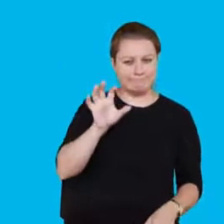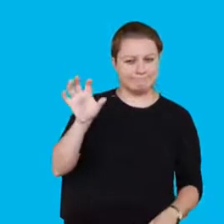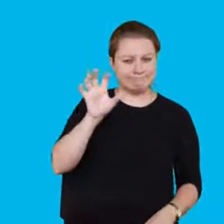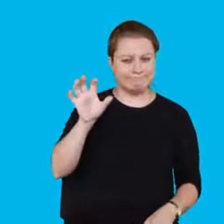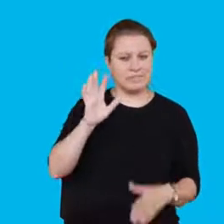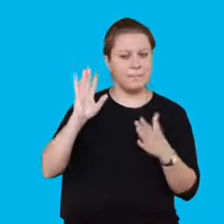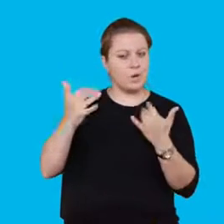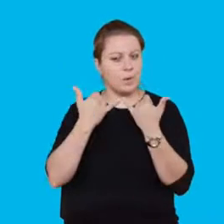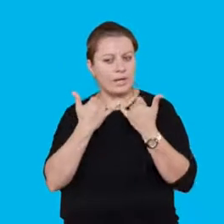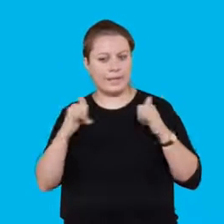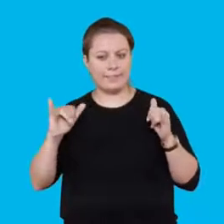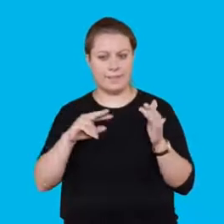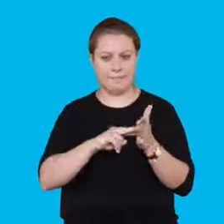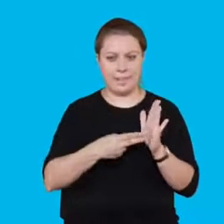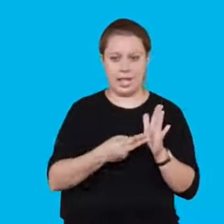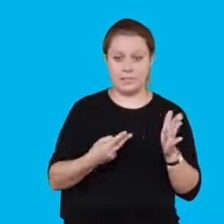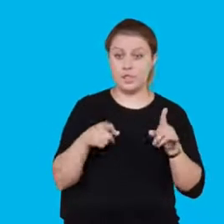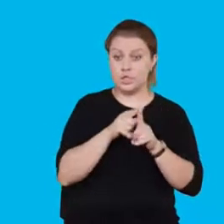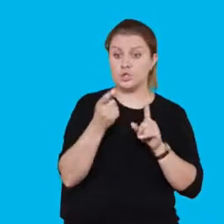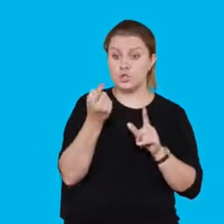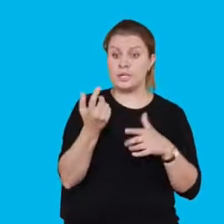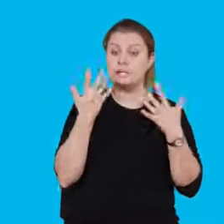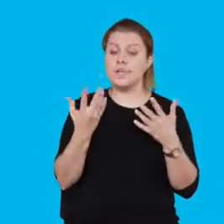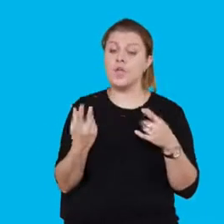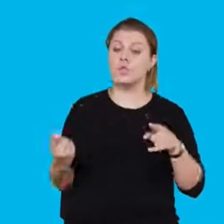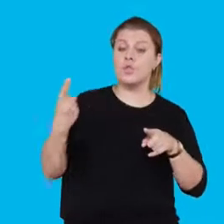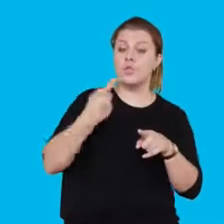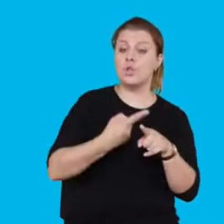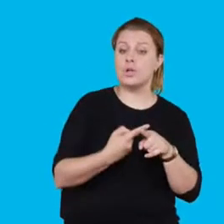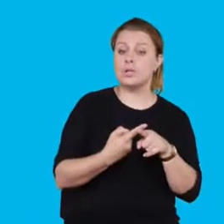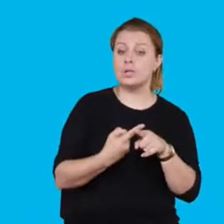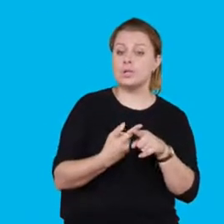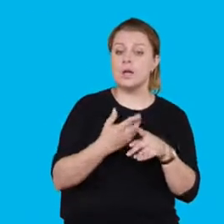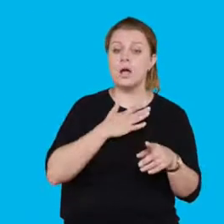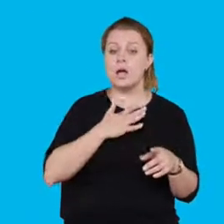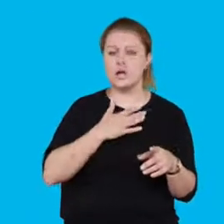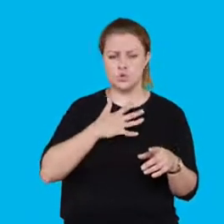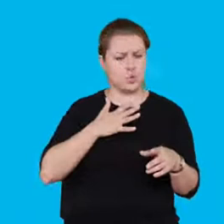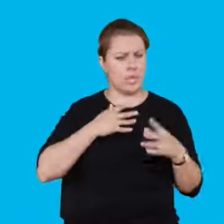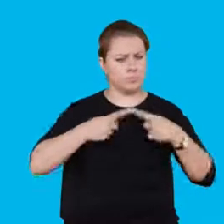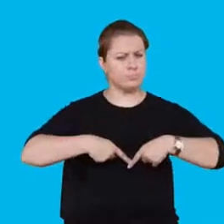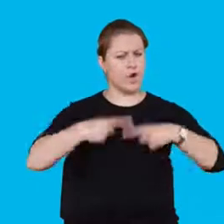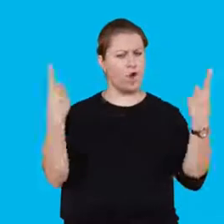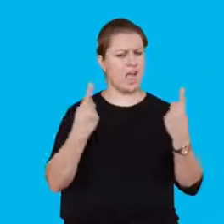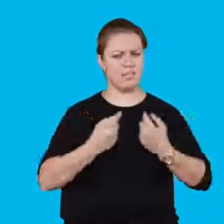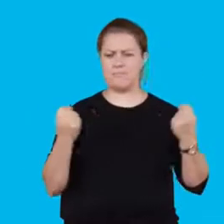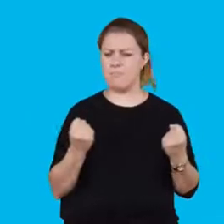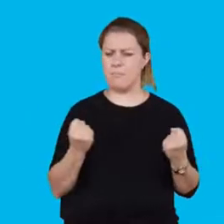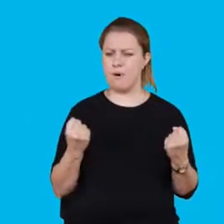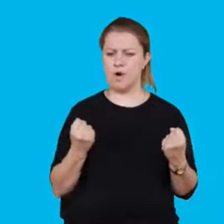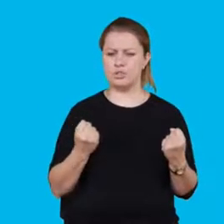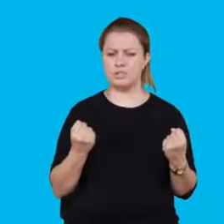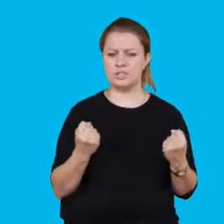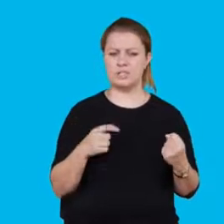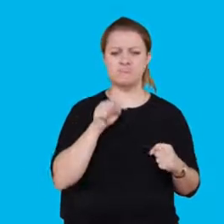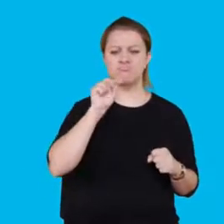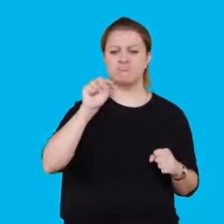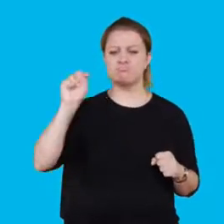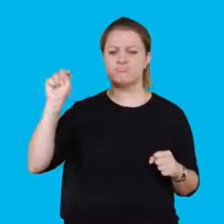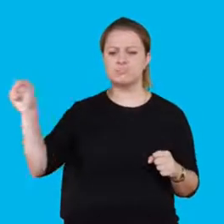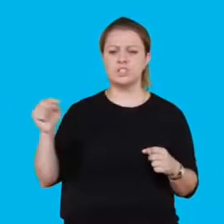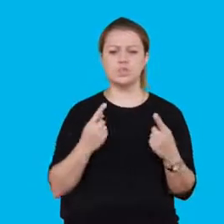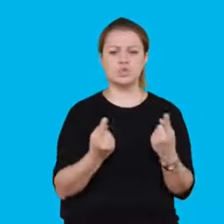tutaj dodałbym, że mam takie przekonanie głębokie, że te elementy są